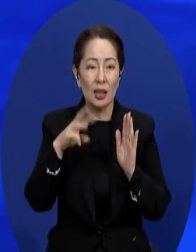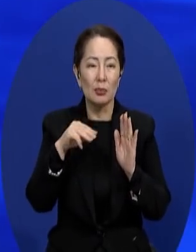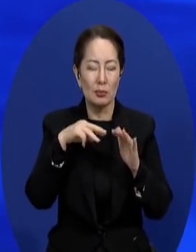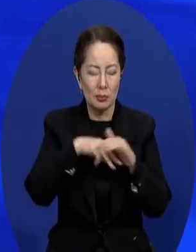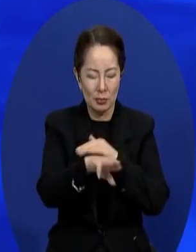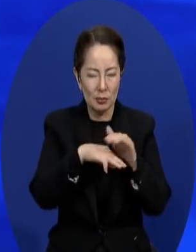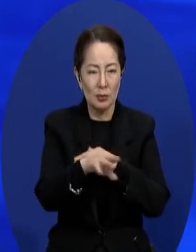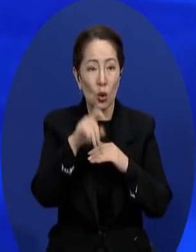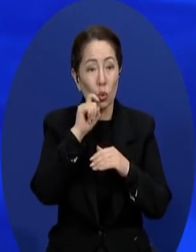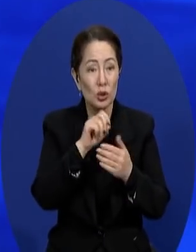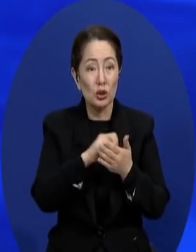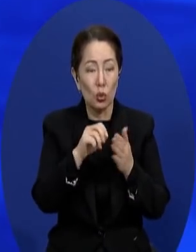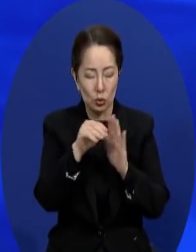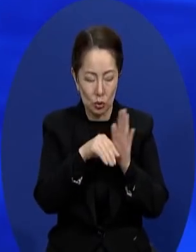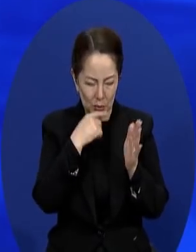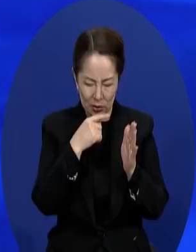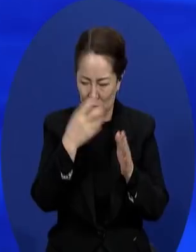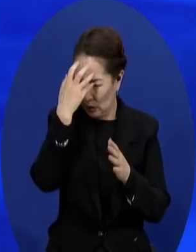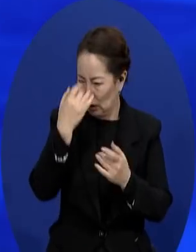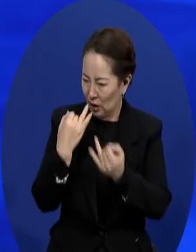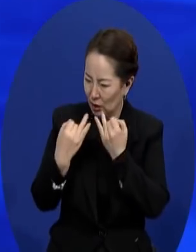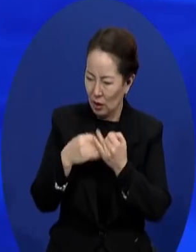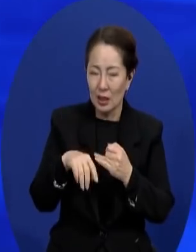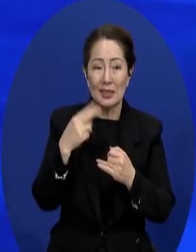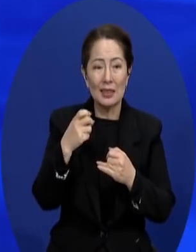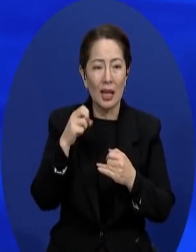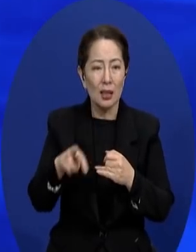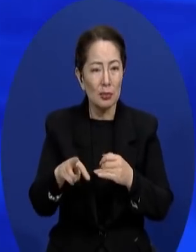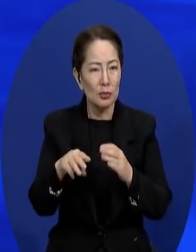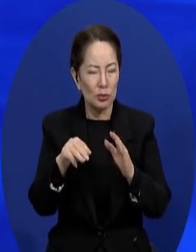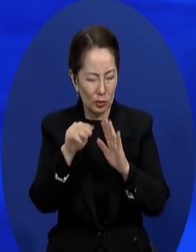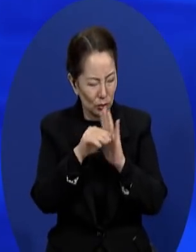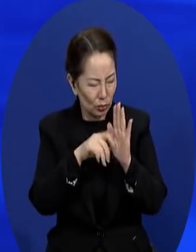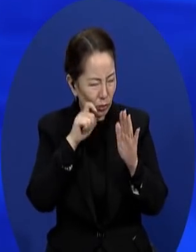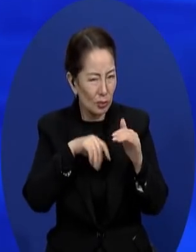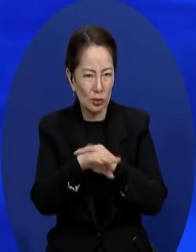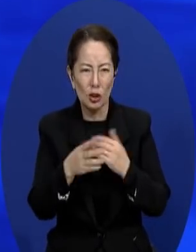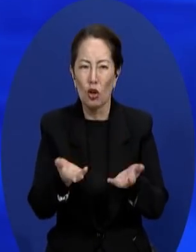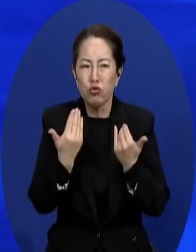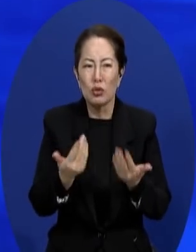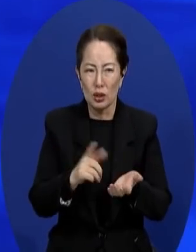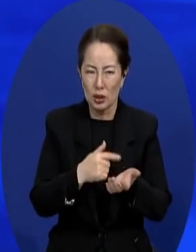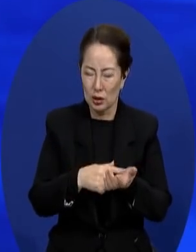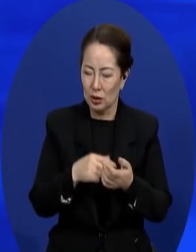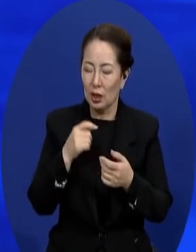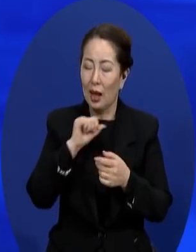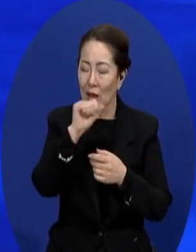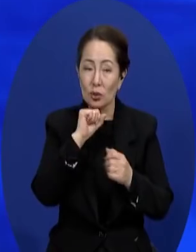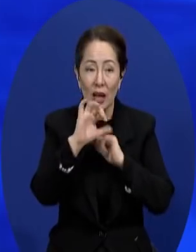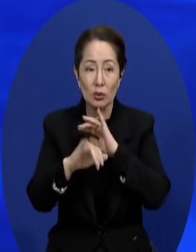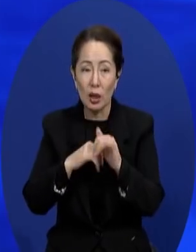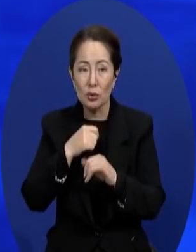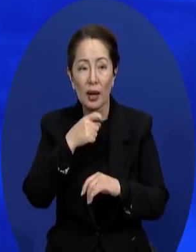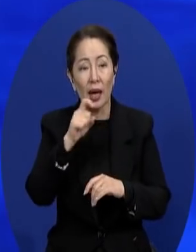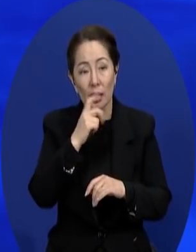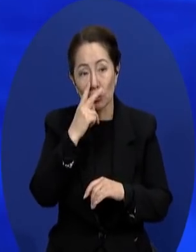газрын хурлаанаас энэ журмыг иргэдэд хялбар байхаар зохицуулахыг салбарынханд үүрэг болгосон байна. Хүүхдийн мөнгө авах журам тойрсон олон асуултад бид хариулт хайлаа.